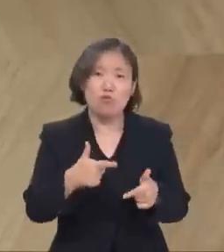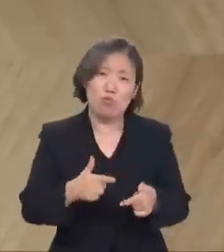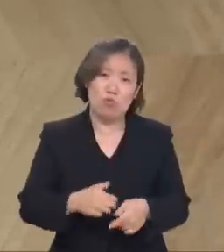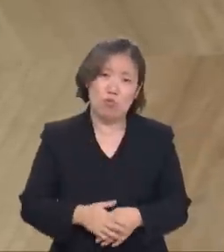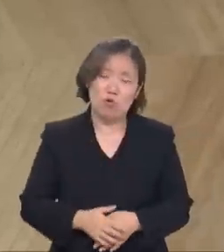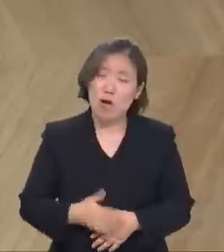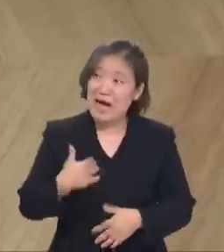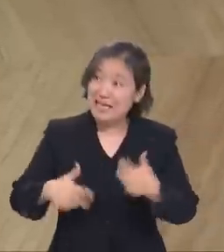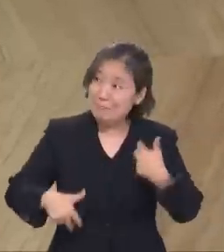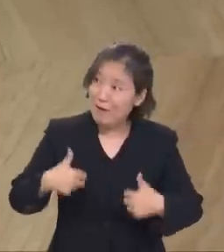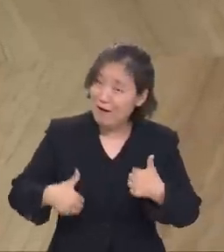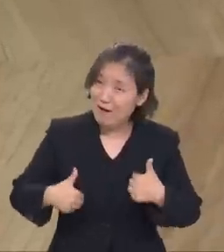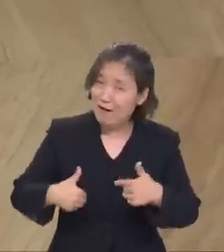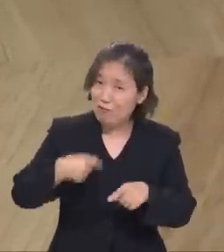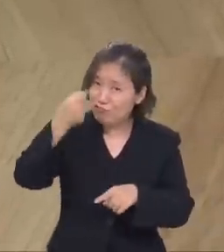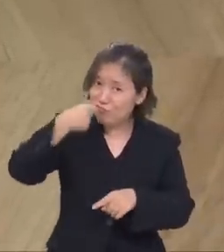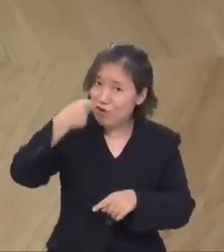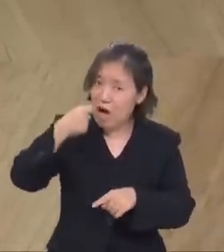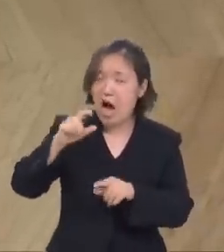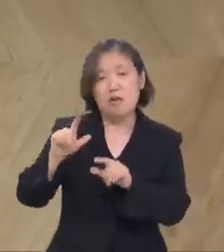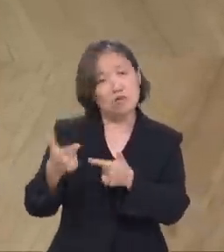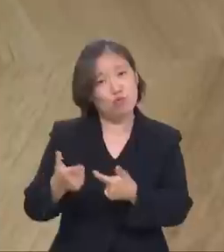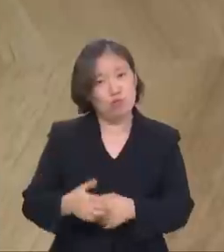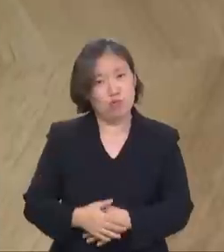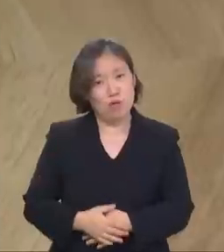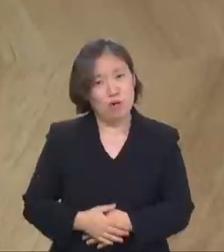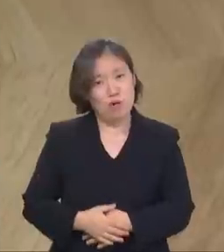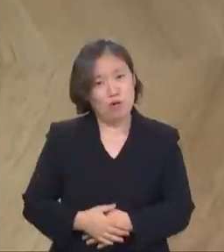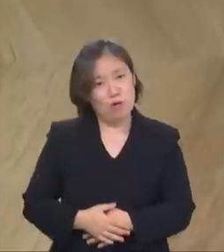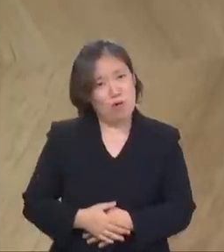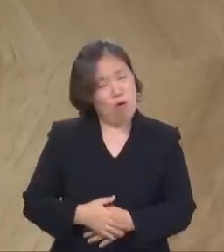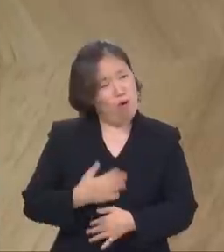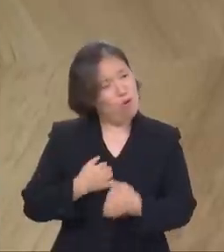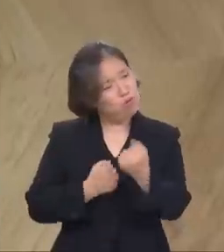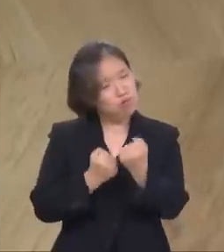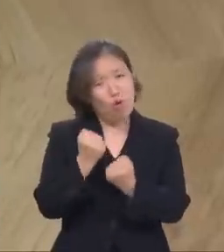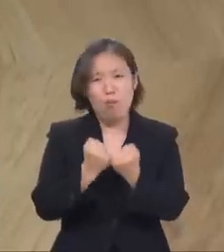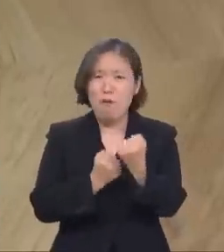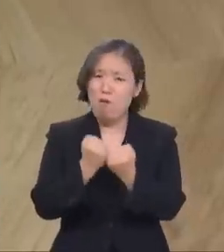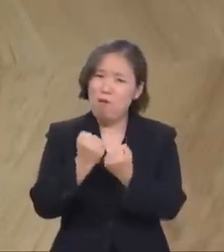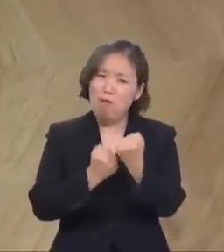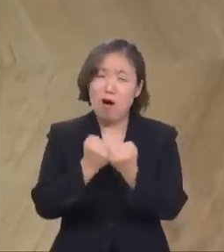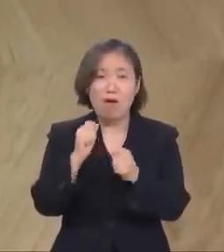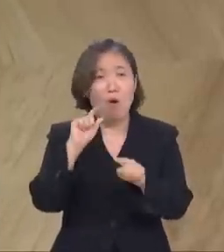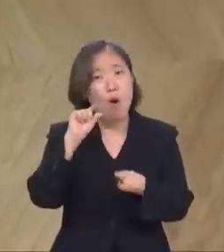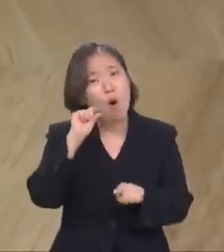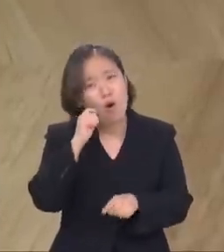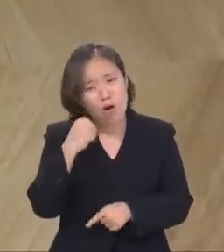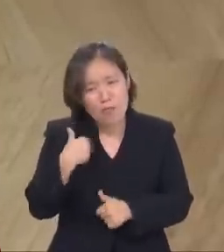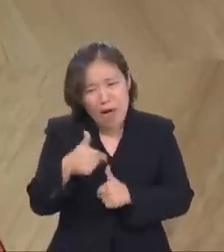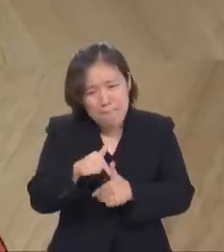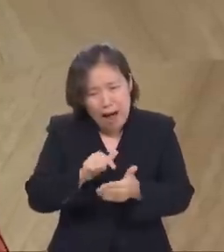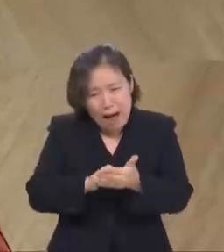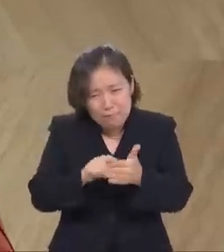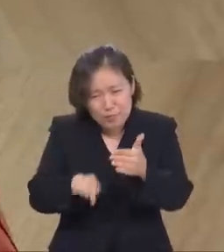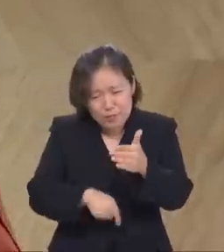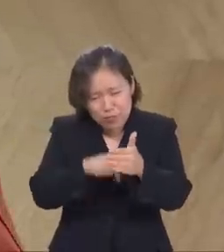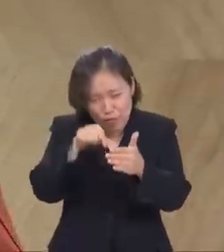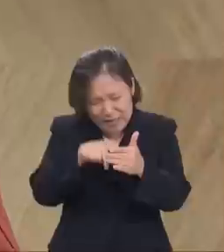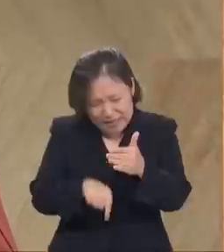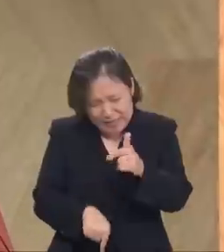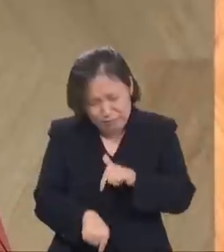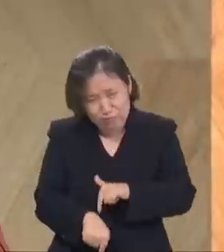그렇다고 무슨 기쁨의 눈물도 아니고 그냥 말로써 표현할 수 없는 어떤 마음 밑바닥에 그 응어려진